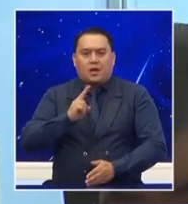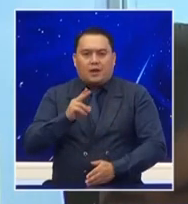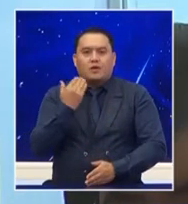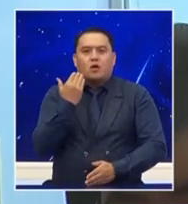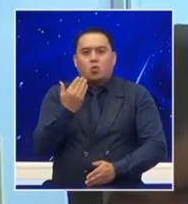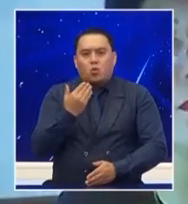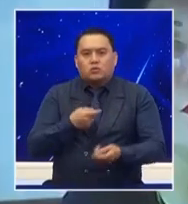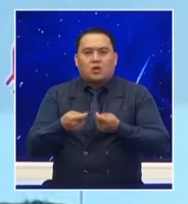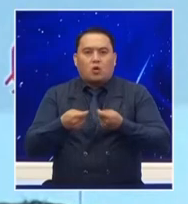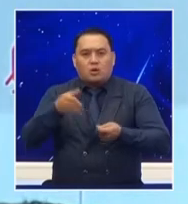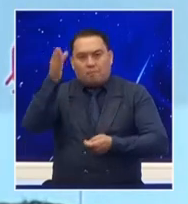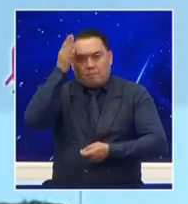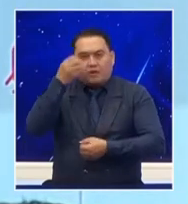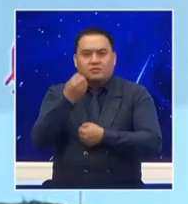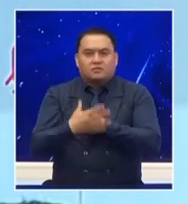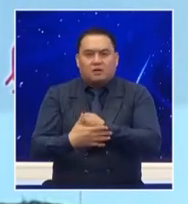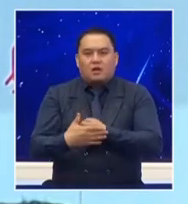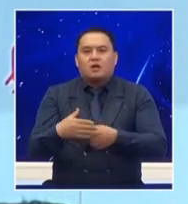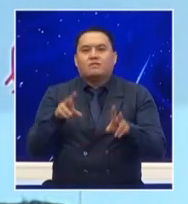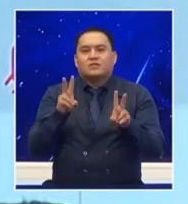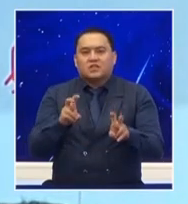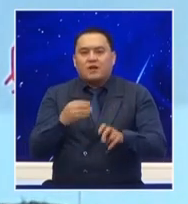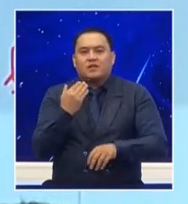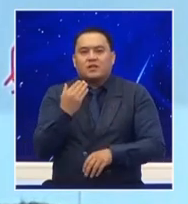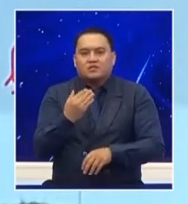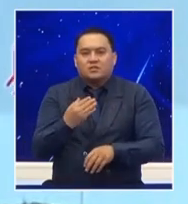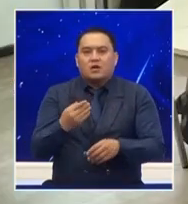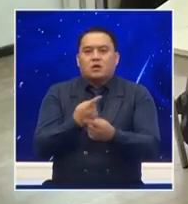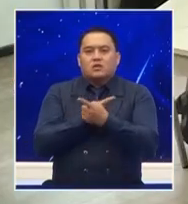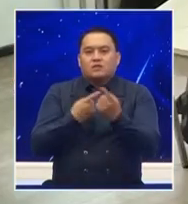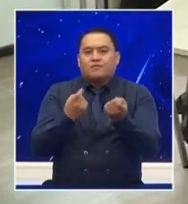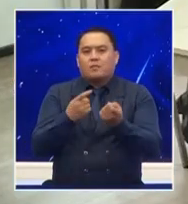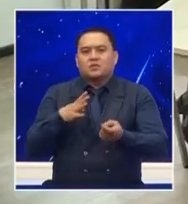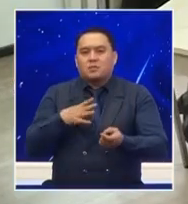Имангазинов, заведующий научно-практическим центром Ильяс Тану. Сведения, по его